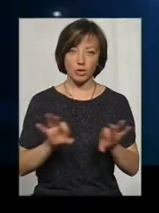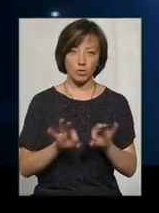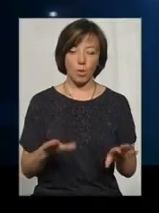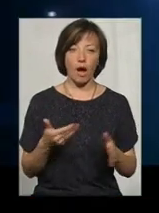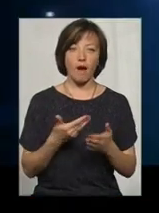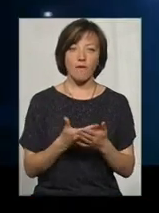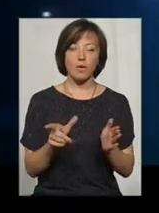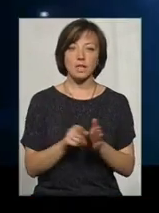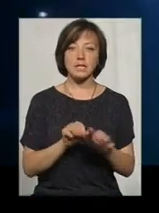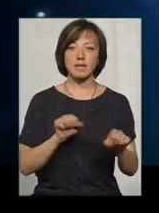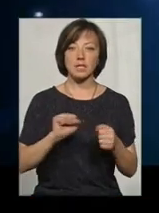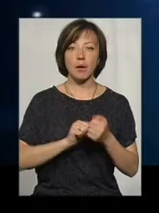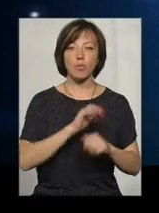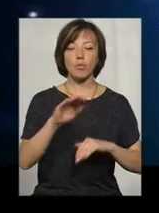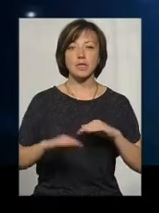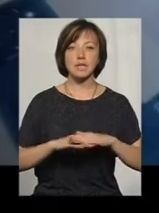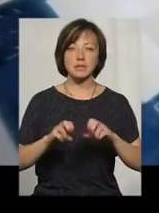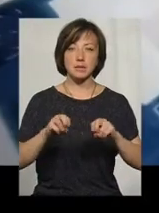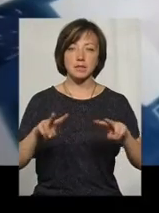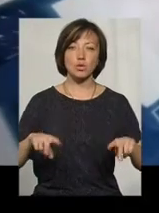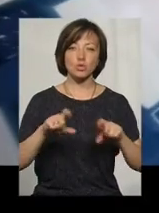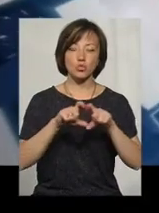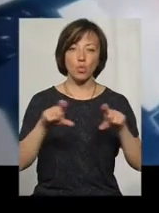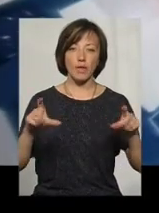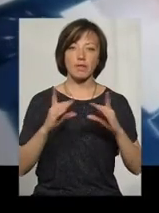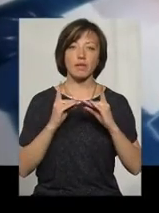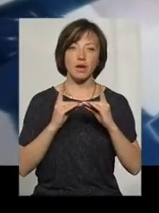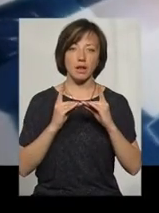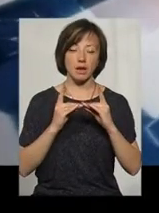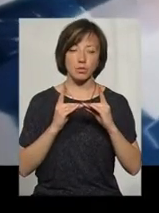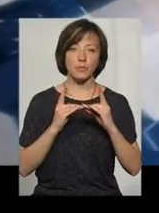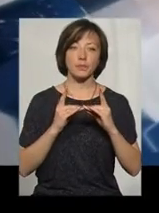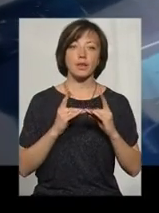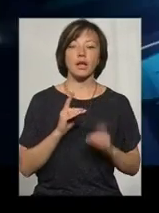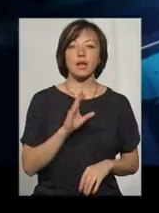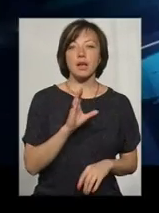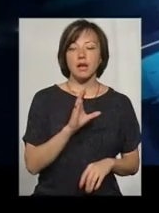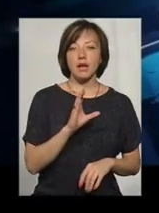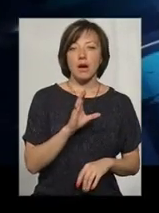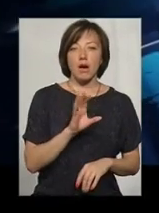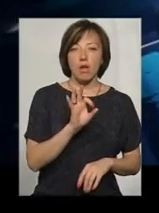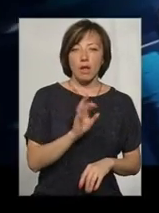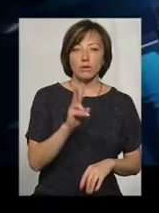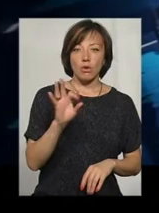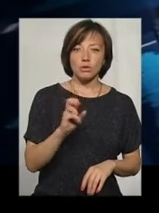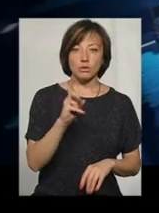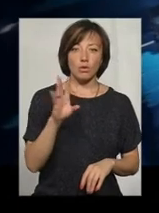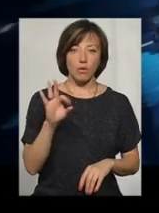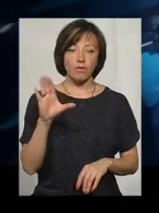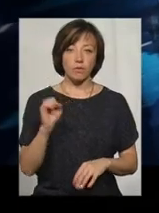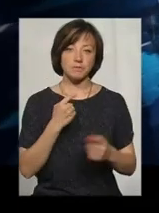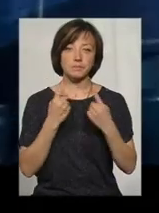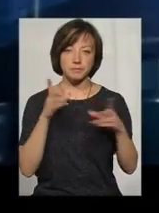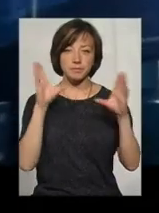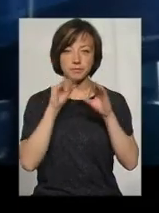от з керівницею Кам'янець-Подільської спеціалізованої школи-інтернату 1-3 ступенів Славутинка Оленою Козловою таки